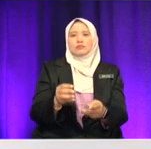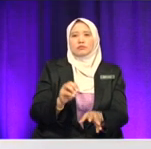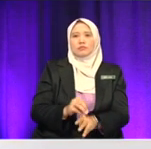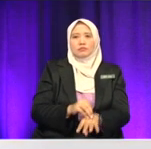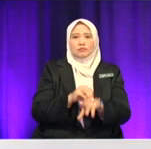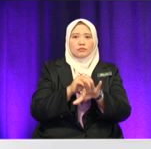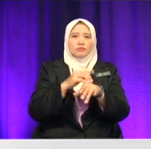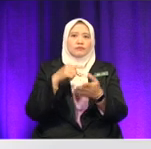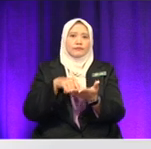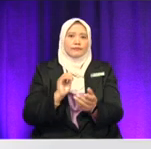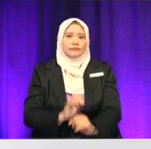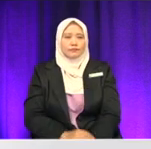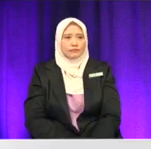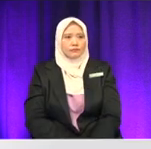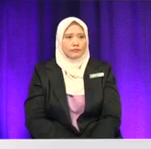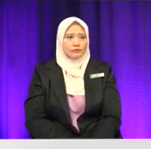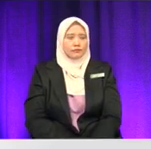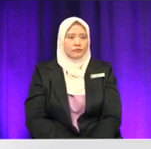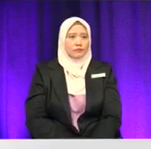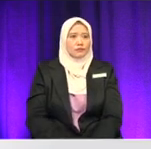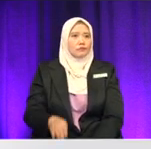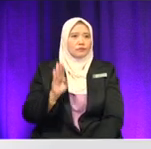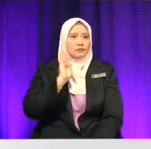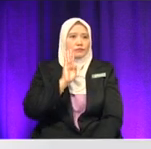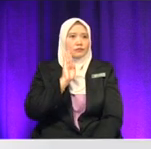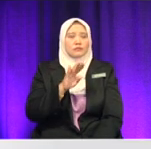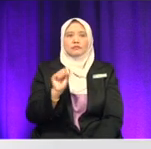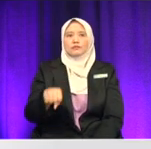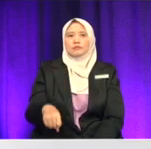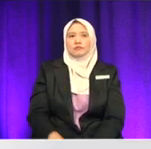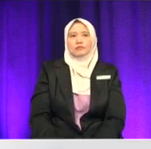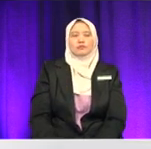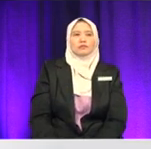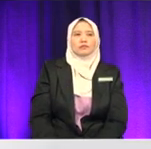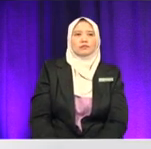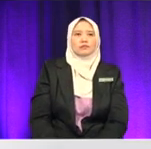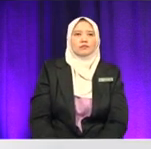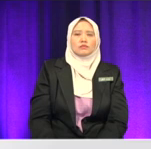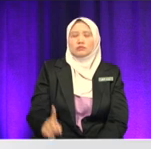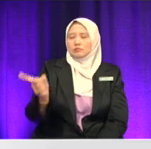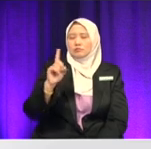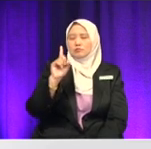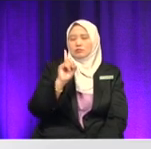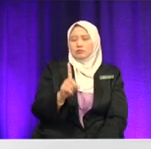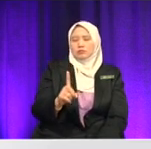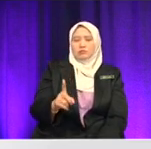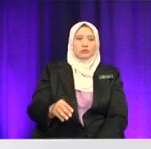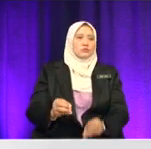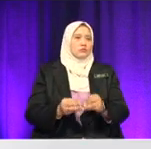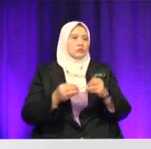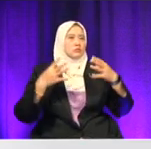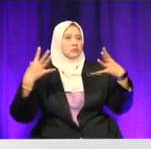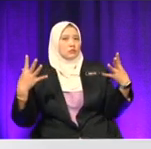cuba? Saya nak cuba, cikgu. Okey, Bakis. Dipersilakan, Bakis. Yang mana satu lebih banyak